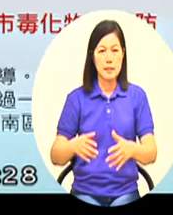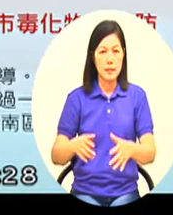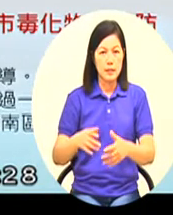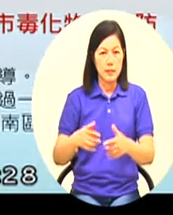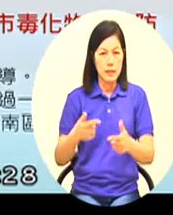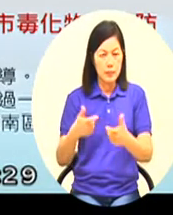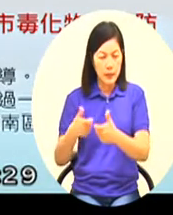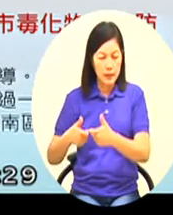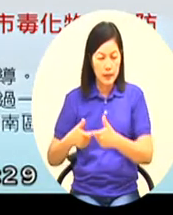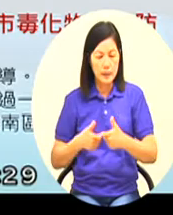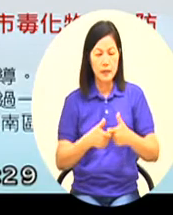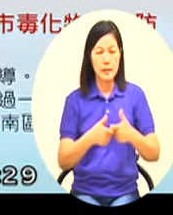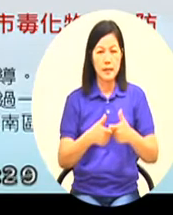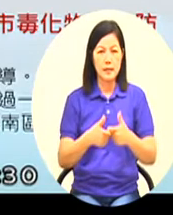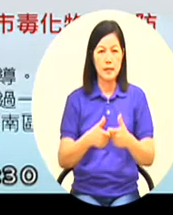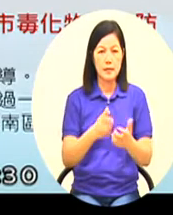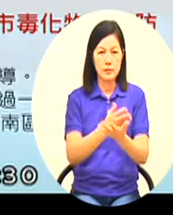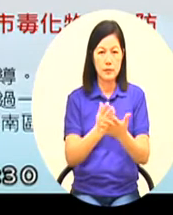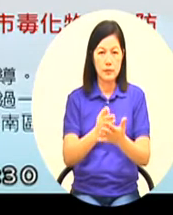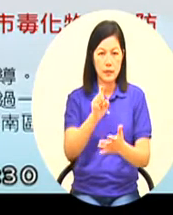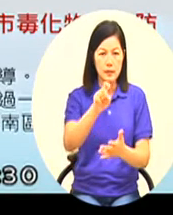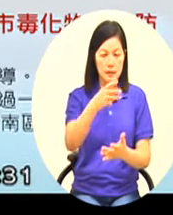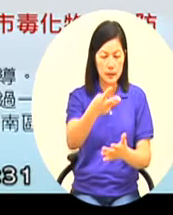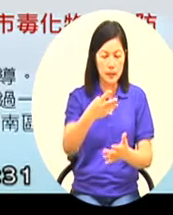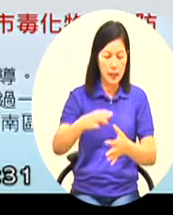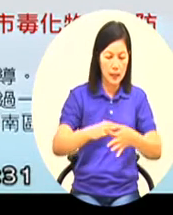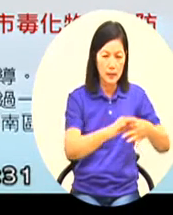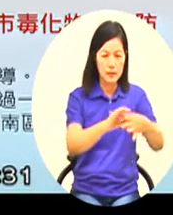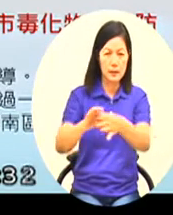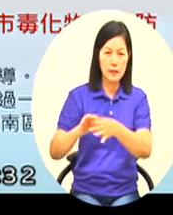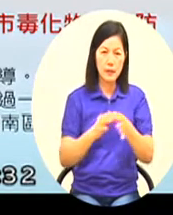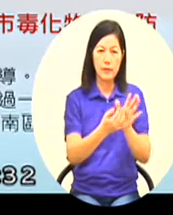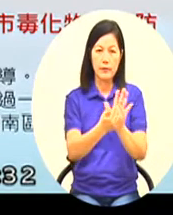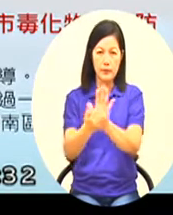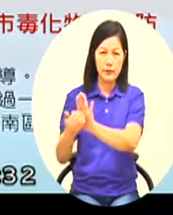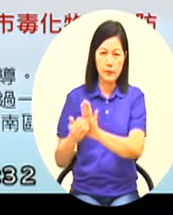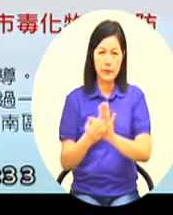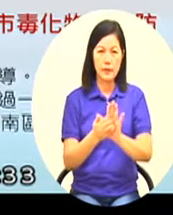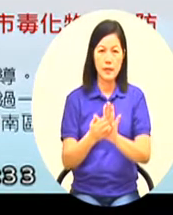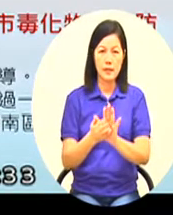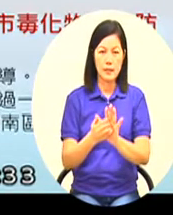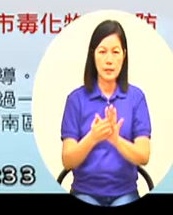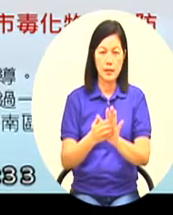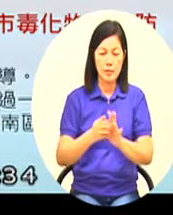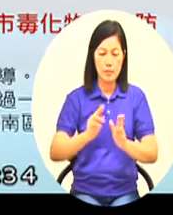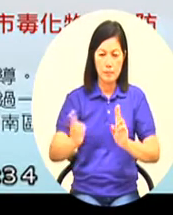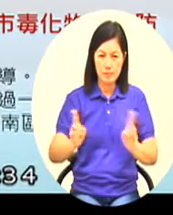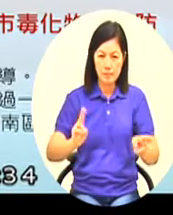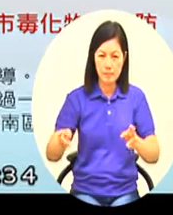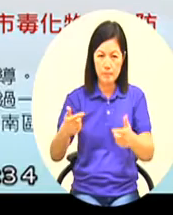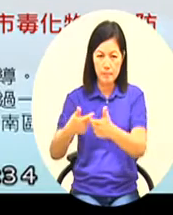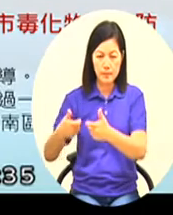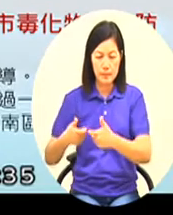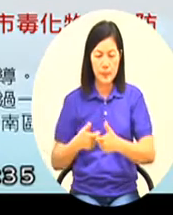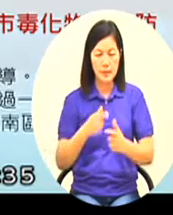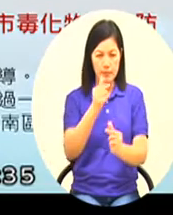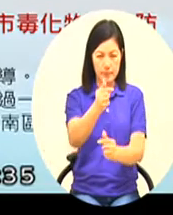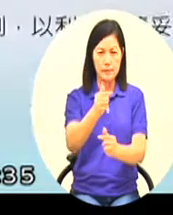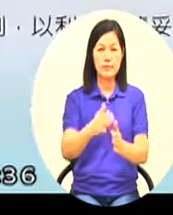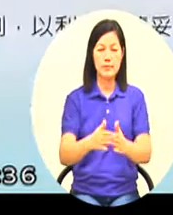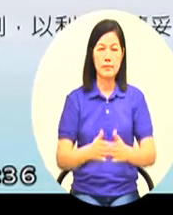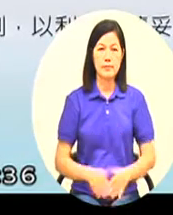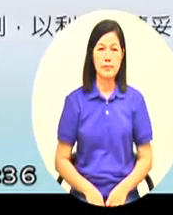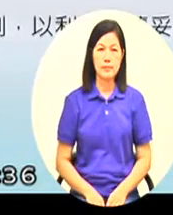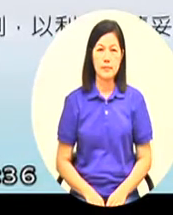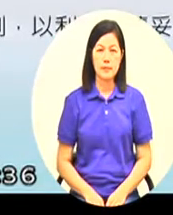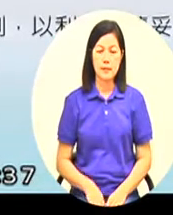分成13个分组，互相的一个联防的一个整个机制，能够建制的更加的完整。那